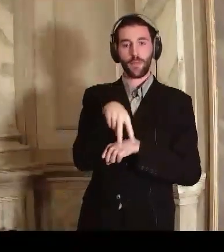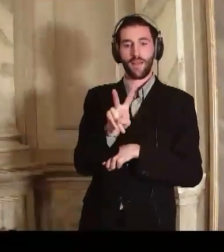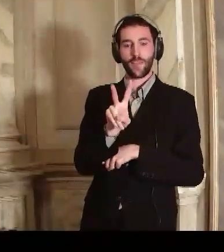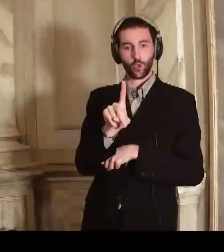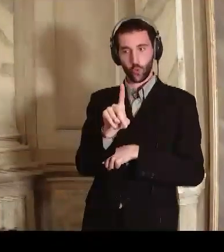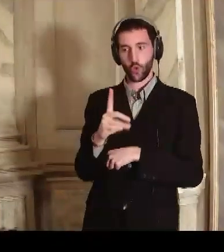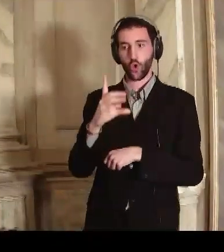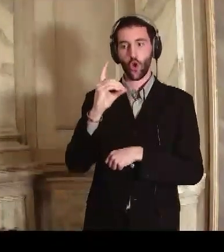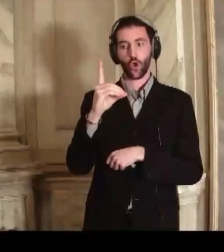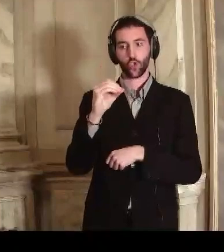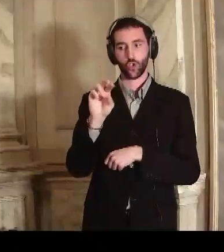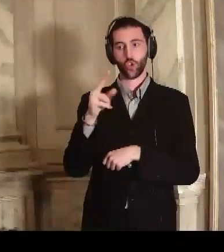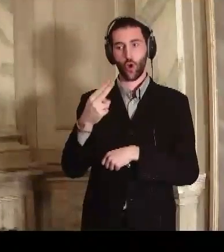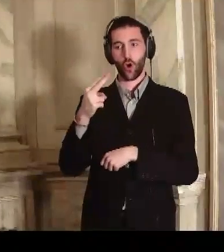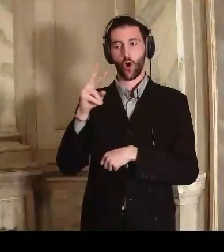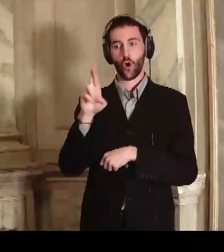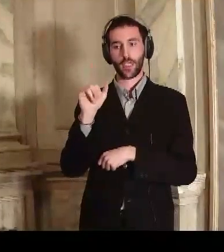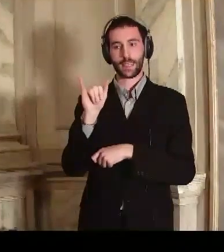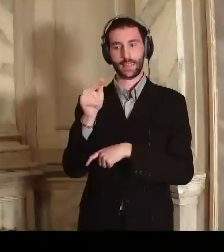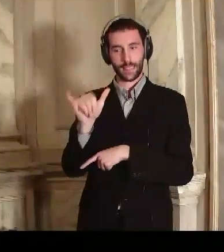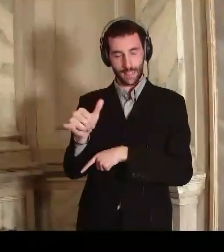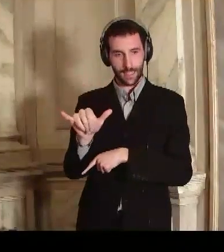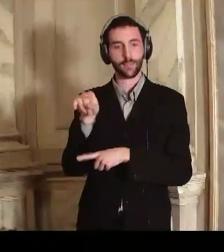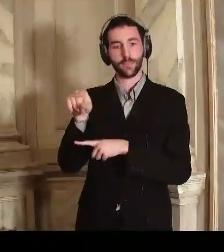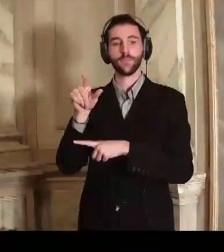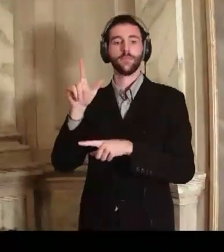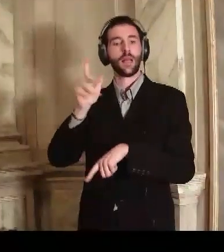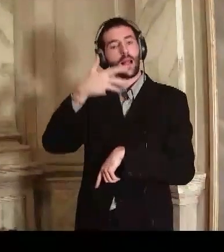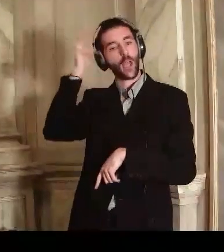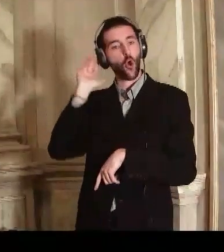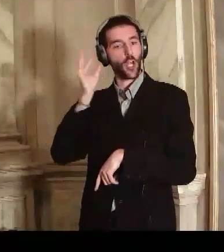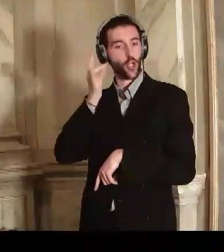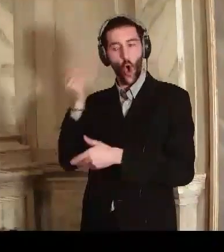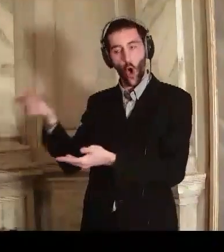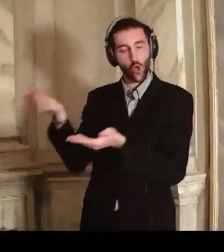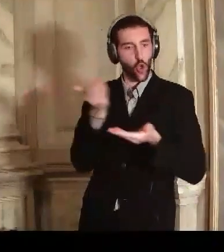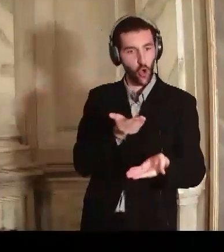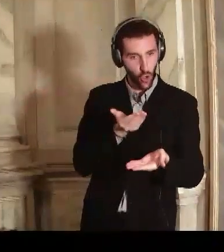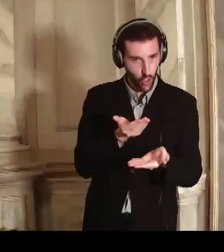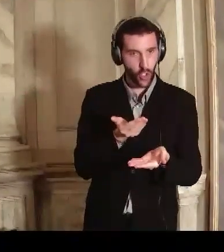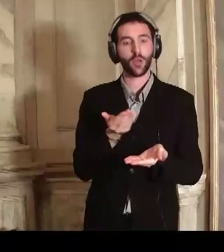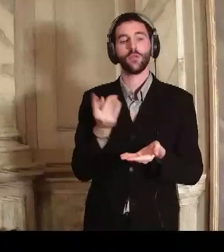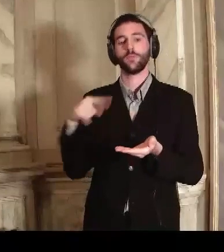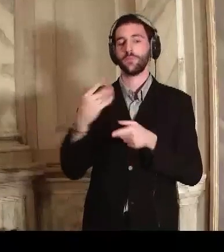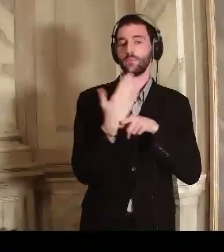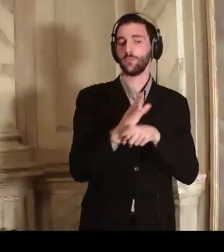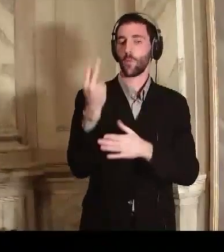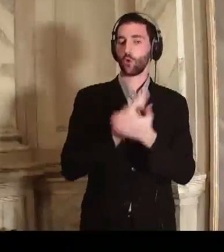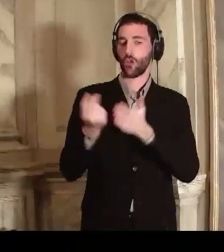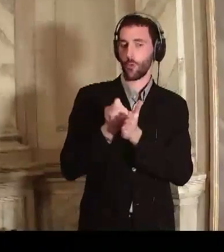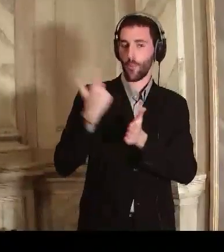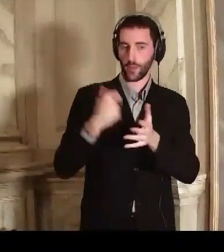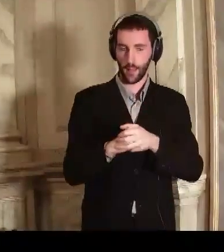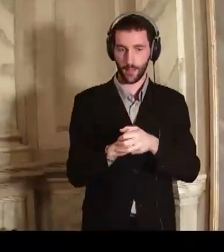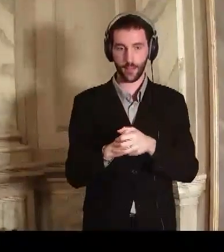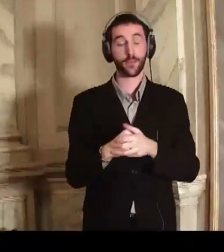Venezia come nostro leone d'argento e l'abbiamo invitata a presentare in futuro un nuovo progetto sognante. Nella sua importante opera in anteprima italiana per